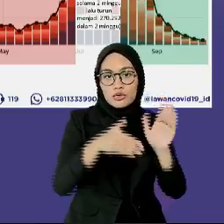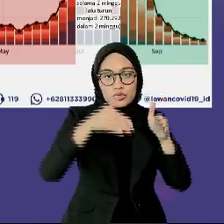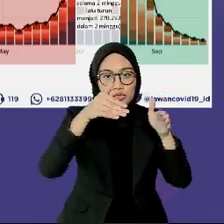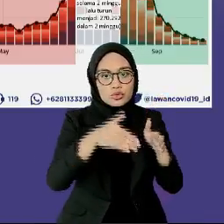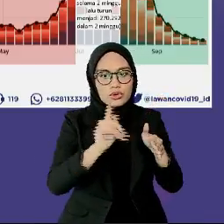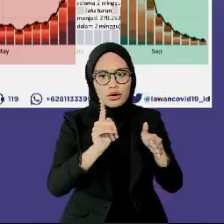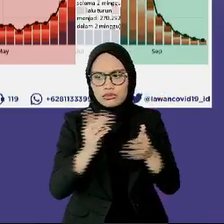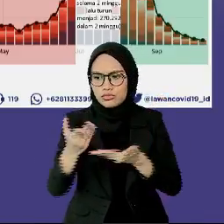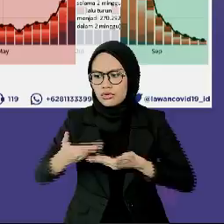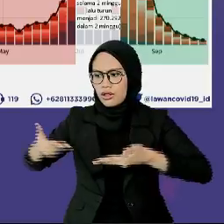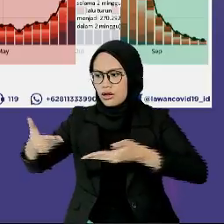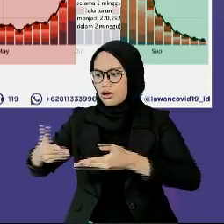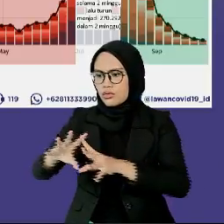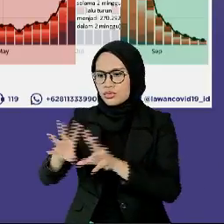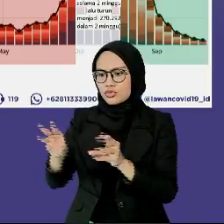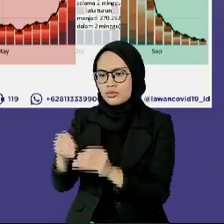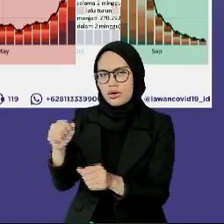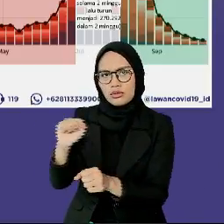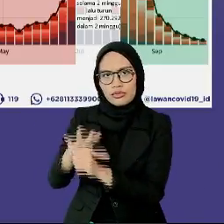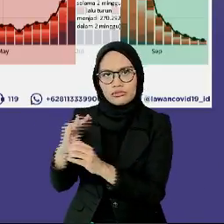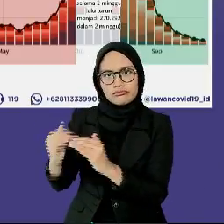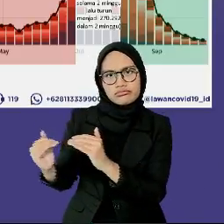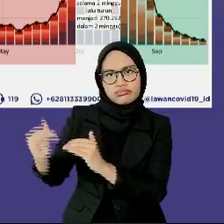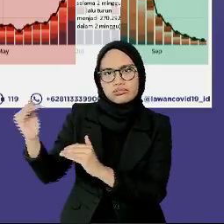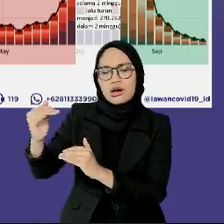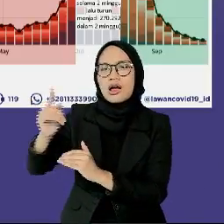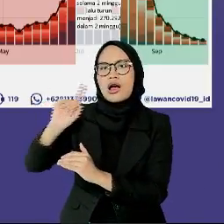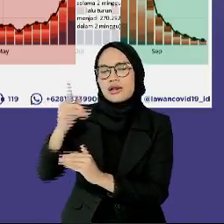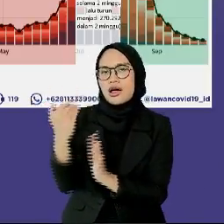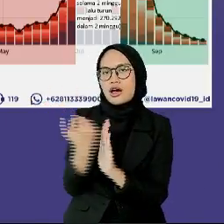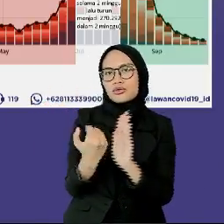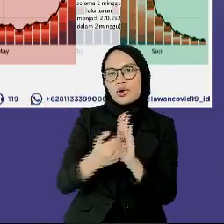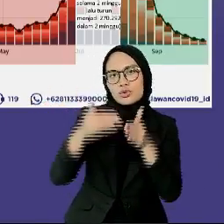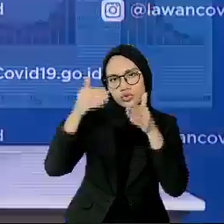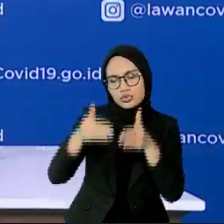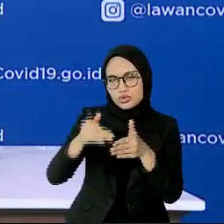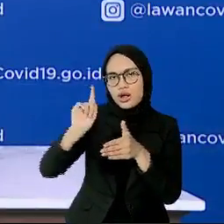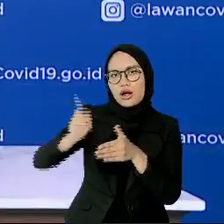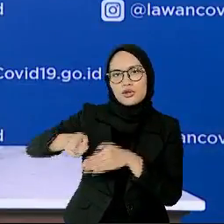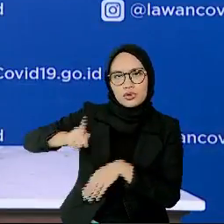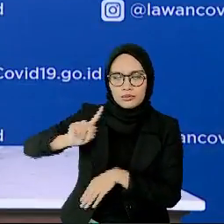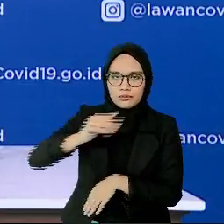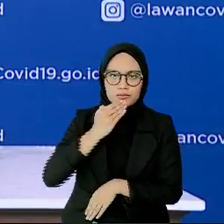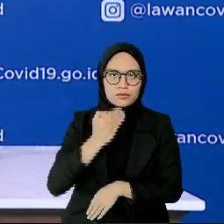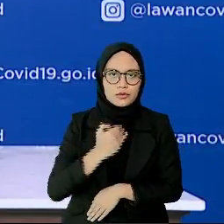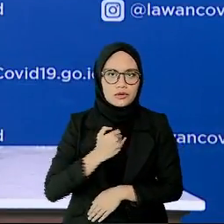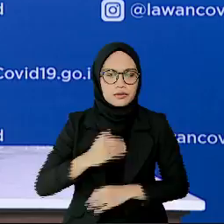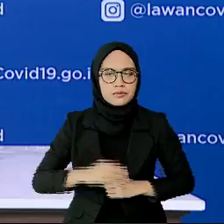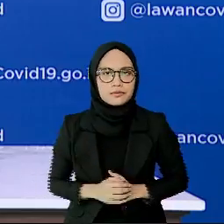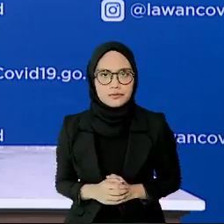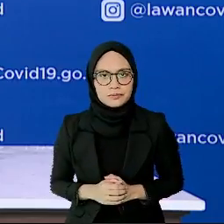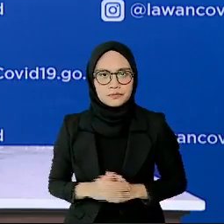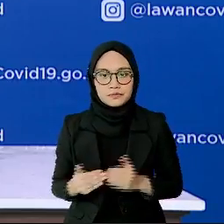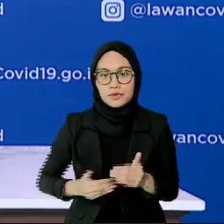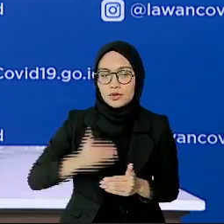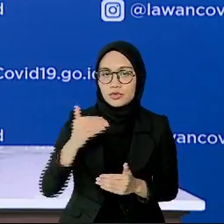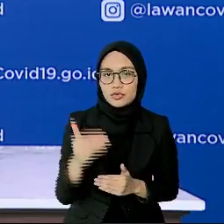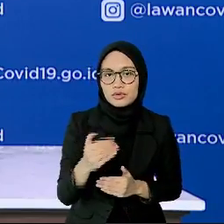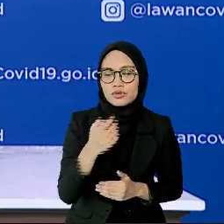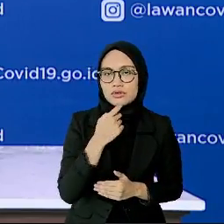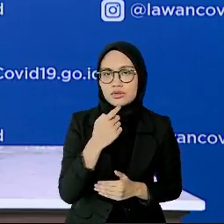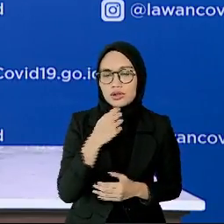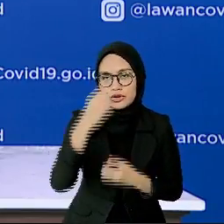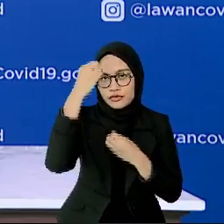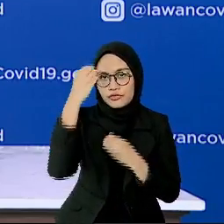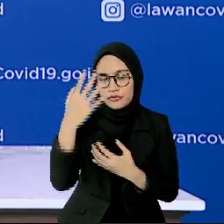yang signifikan. Selanjutnya, saya akan menyampaikan pembaharuan kebijakan pelaku perjalanan internasional yang